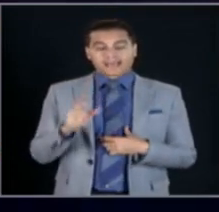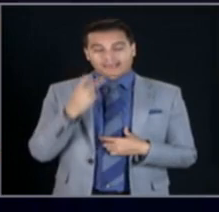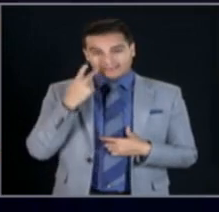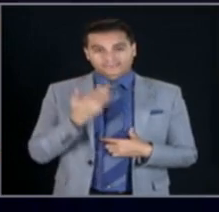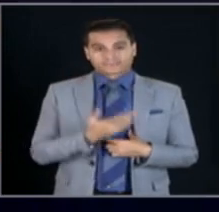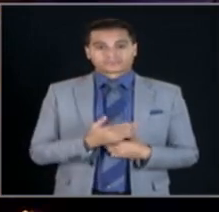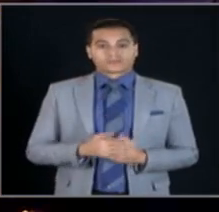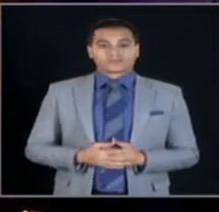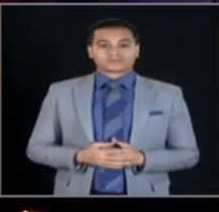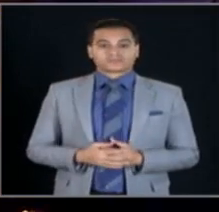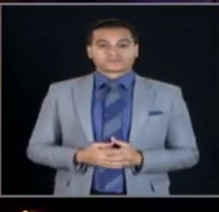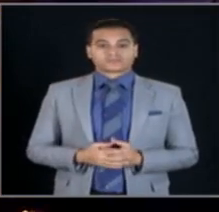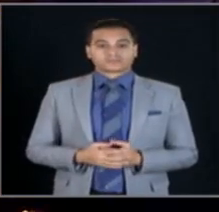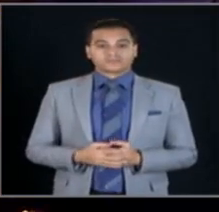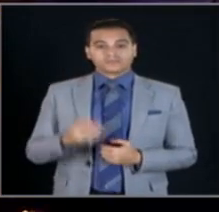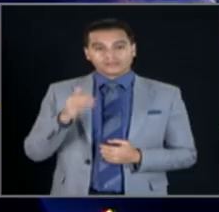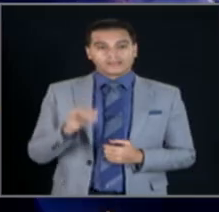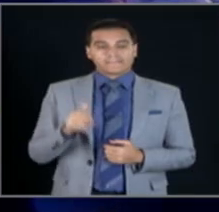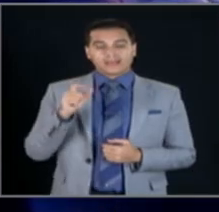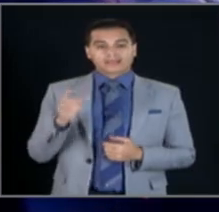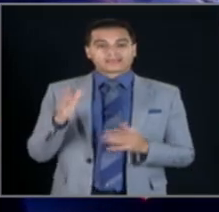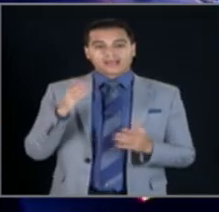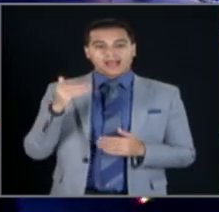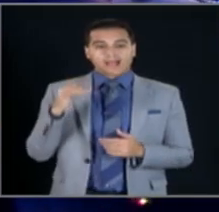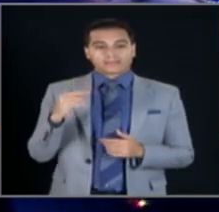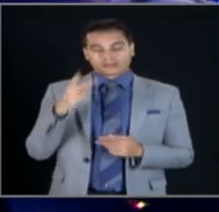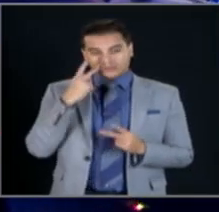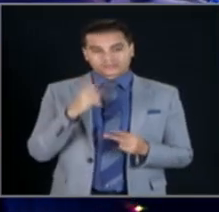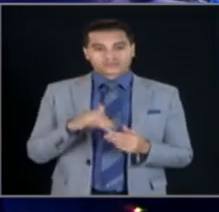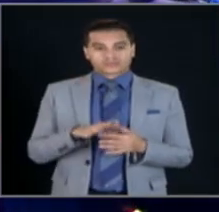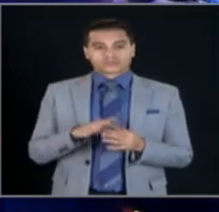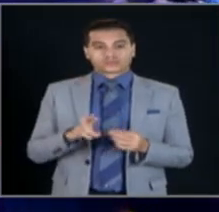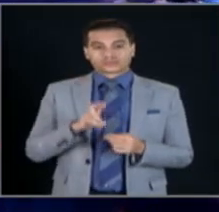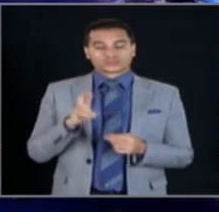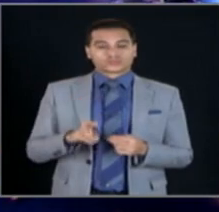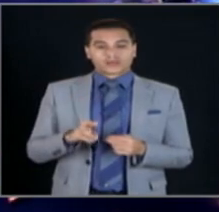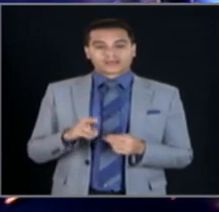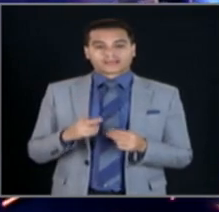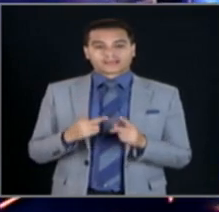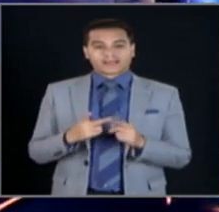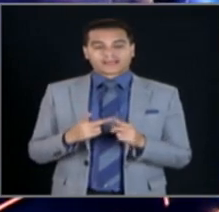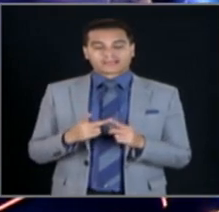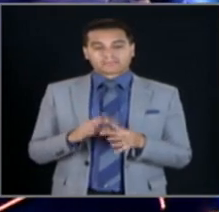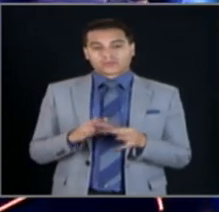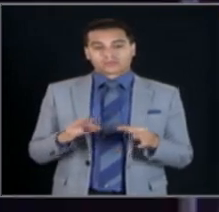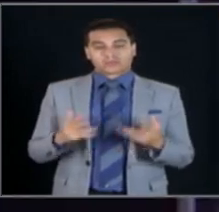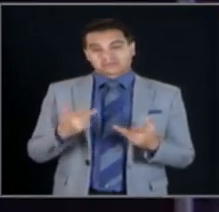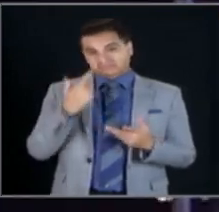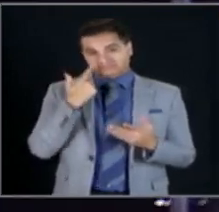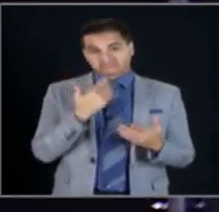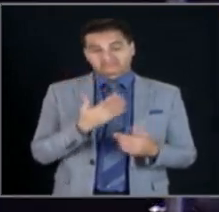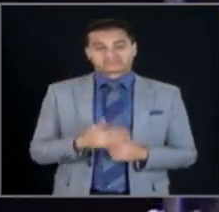اتفضلي يا ايمان ايمان احمد وهنشوف السؤال التاني وموضوع السؤال